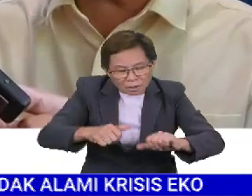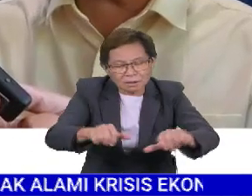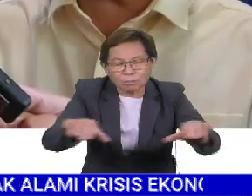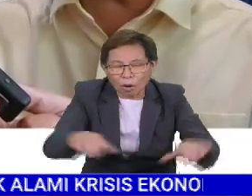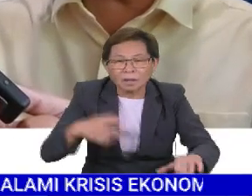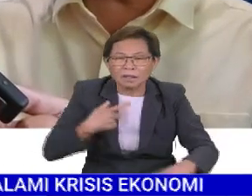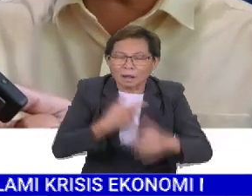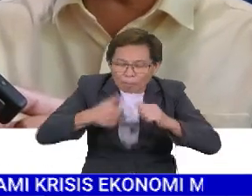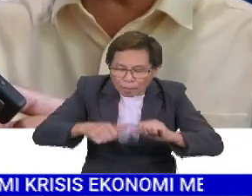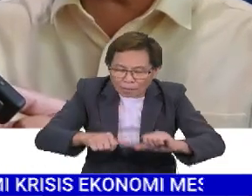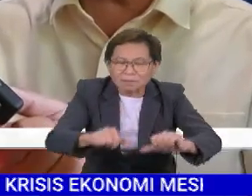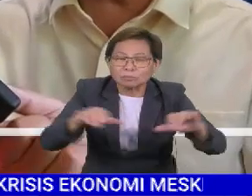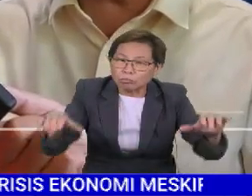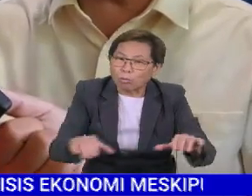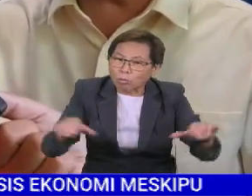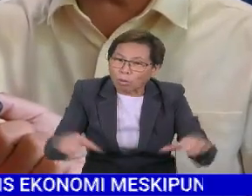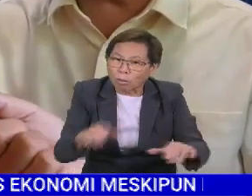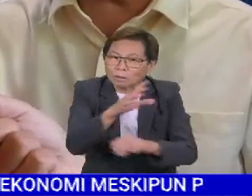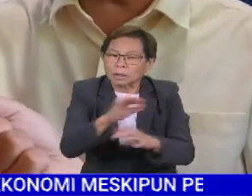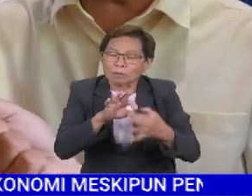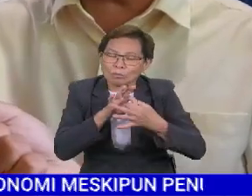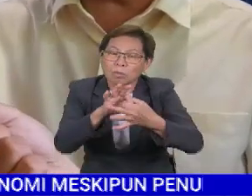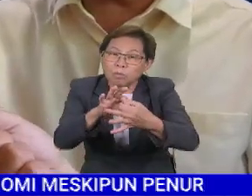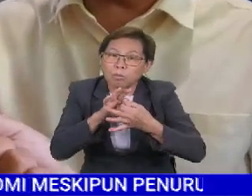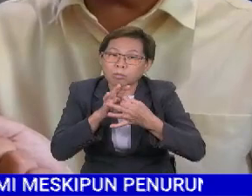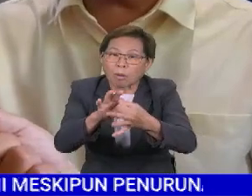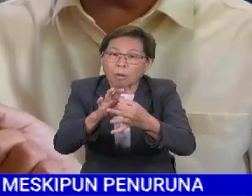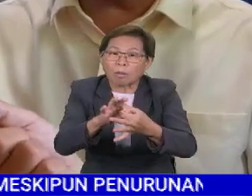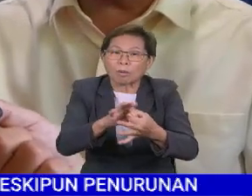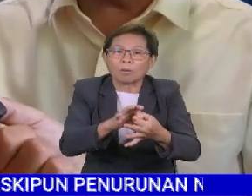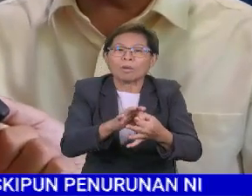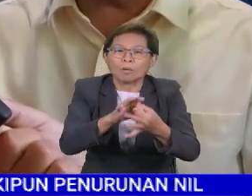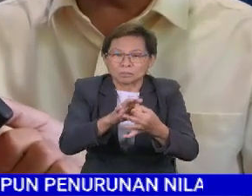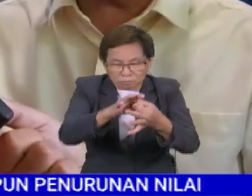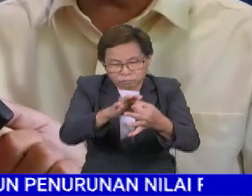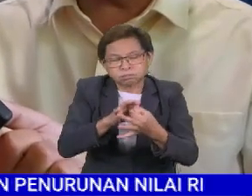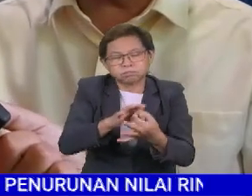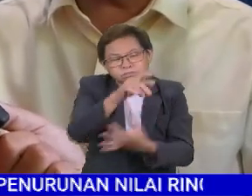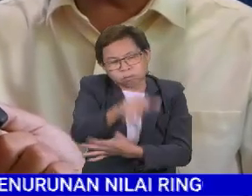kita masih lagi melaksanakan dengan kerjasama dengan pihak-pihak yang tertentu.